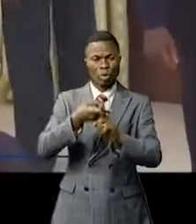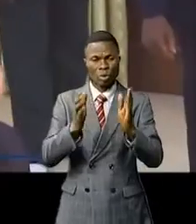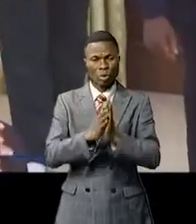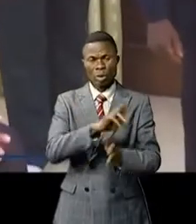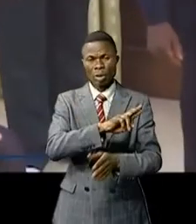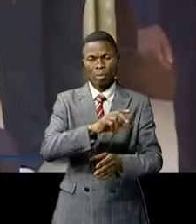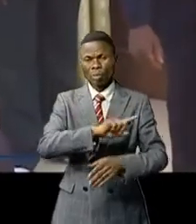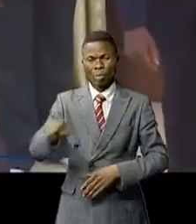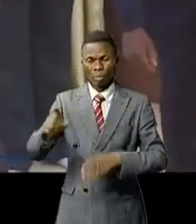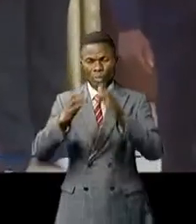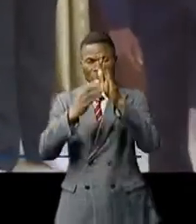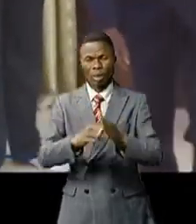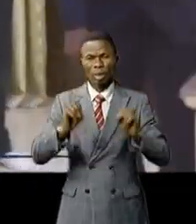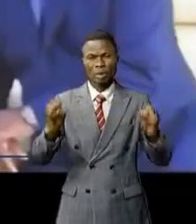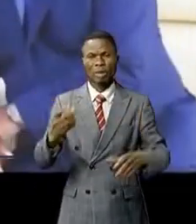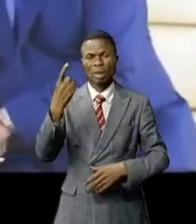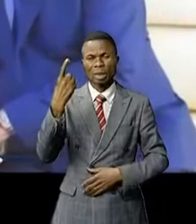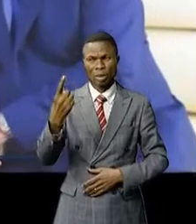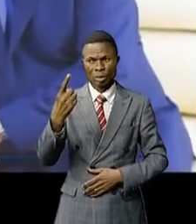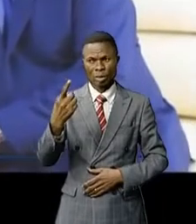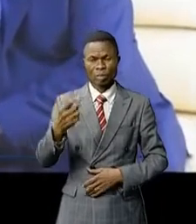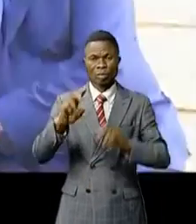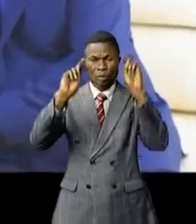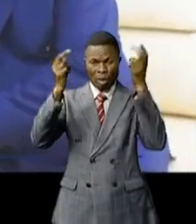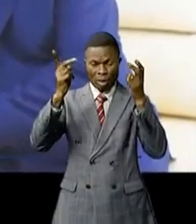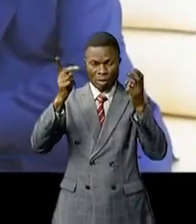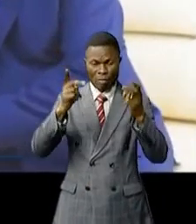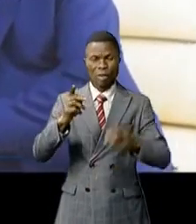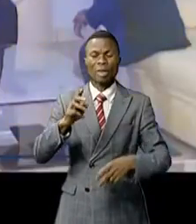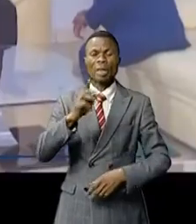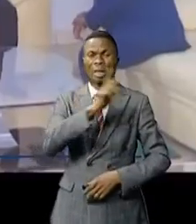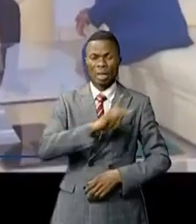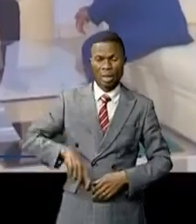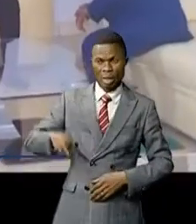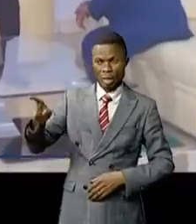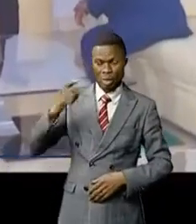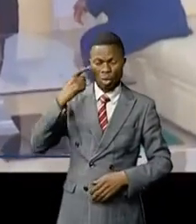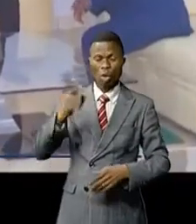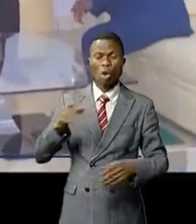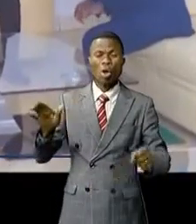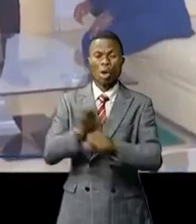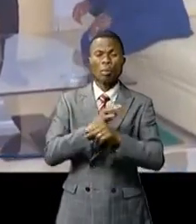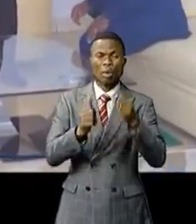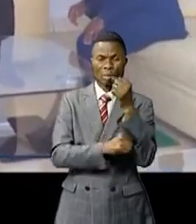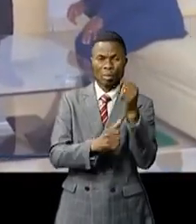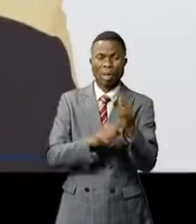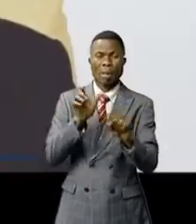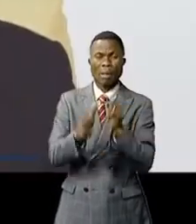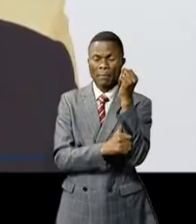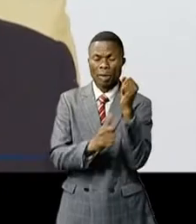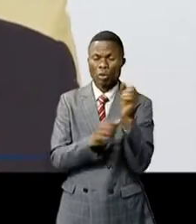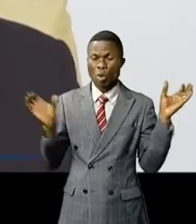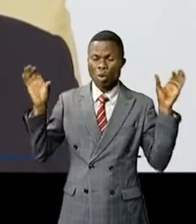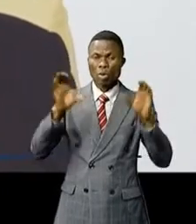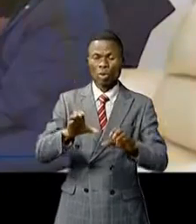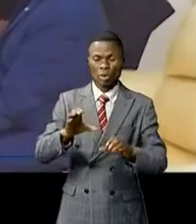12 octobre 1951. Et la cité d'Nkamba, comme vous pouvez le constater, est vraiment en ébullition. Des délégations viennent de partout. Nous